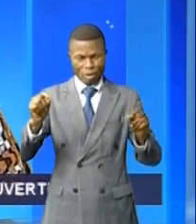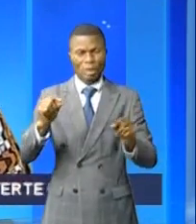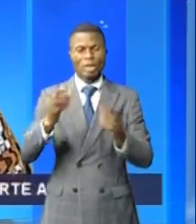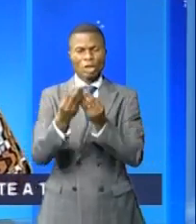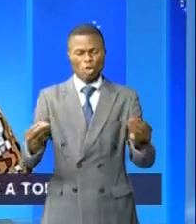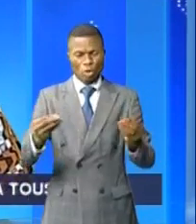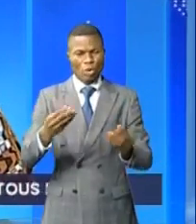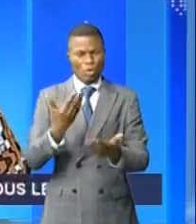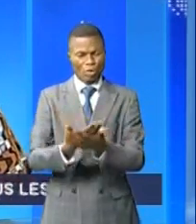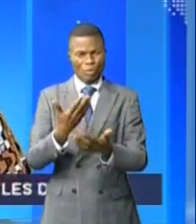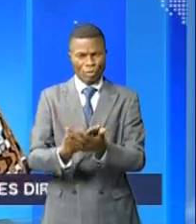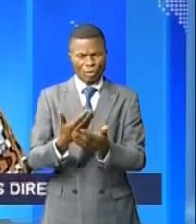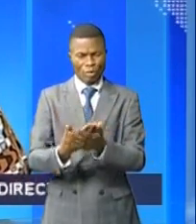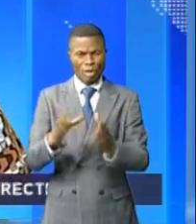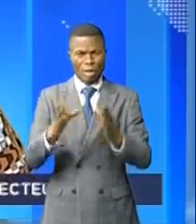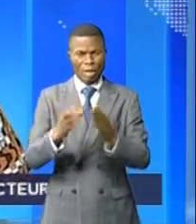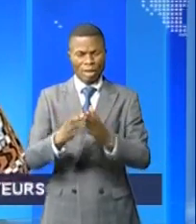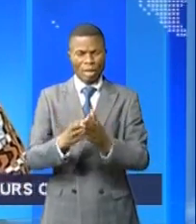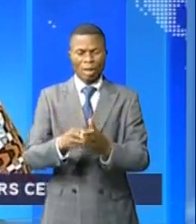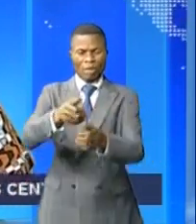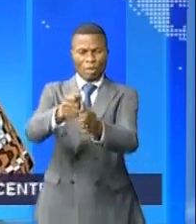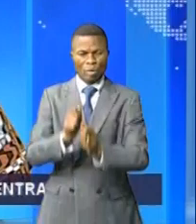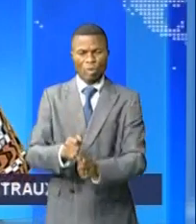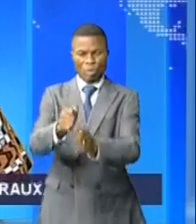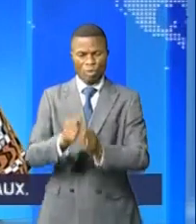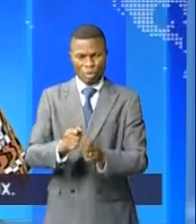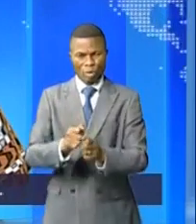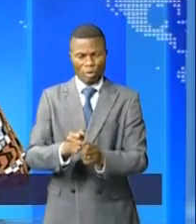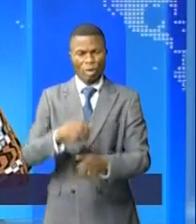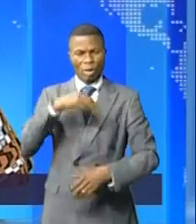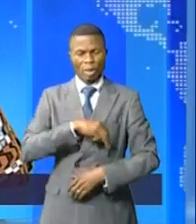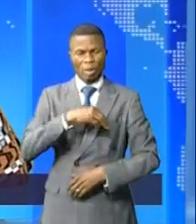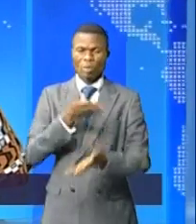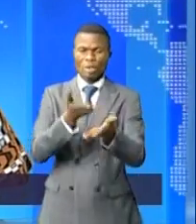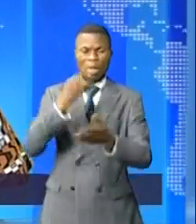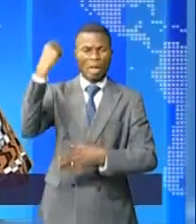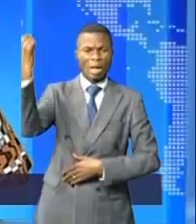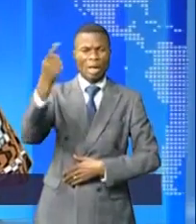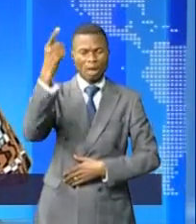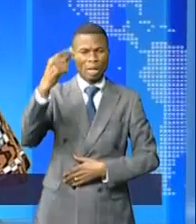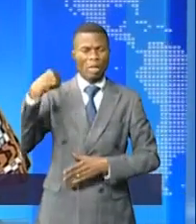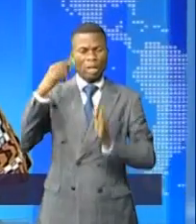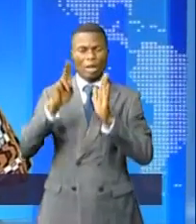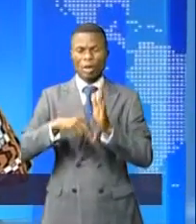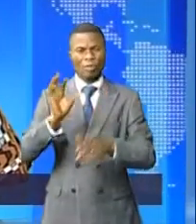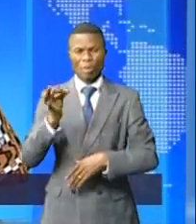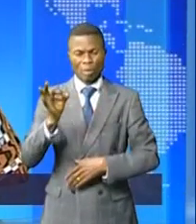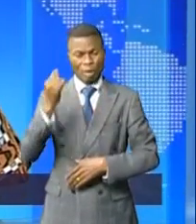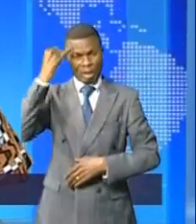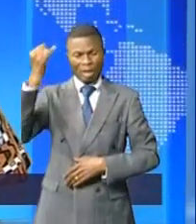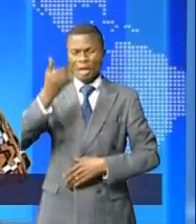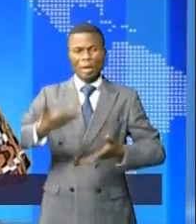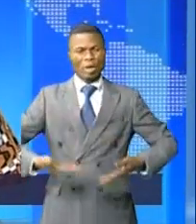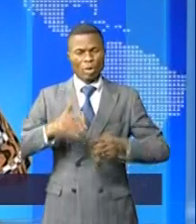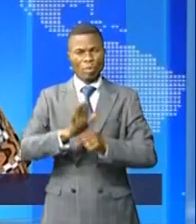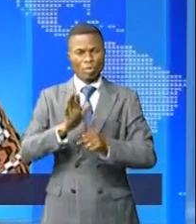solution alternative avec de bornes fontaines avant l'arrivée de la mission d'aide humanitaire du gouvernement. Une initiative